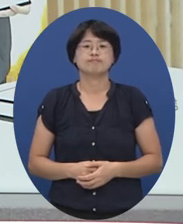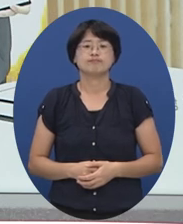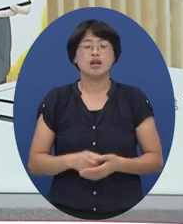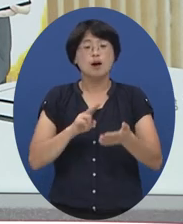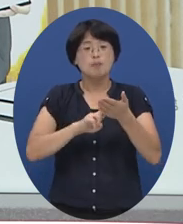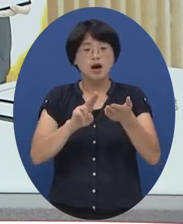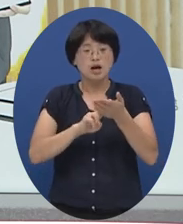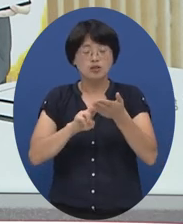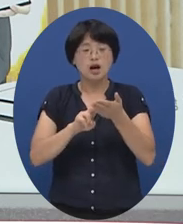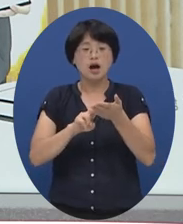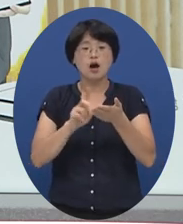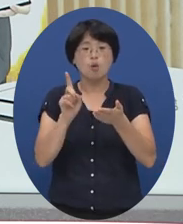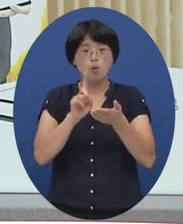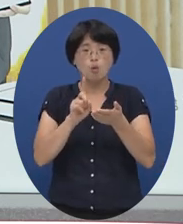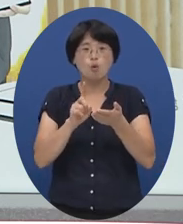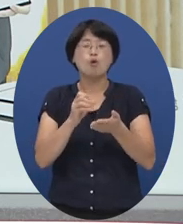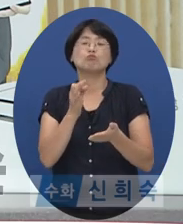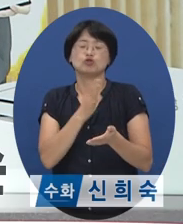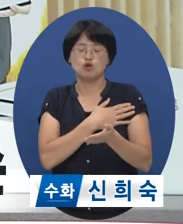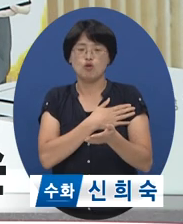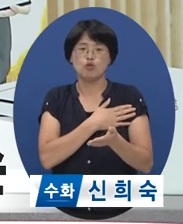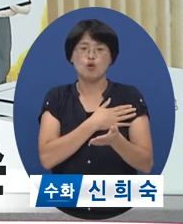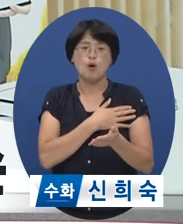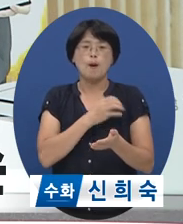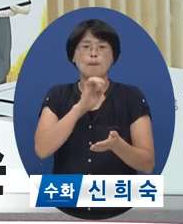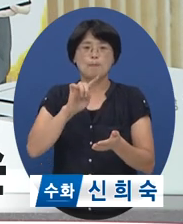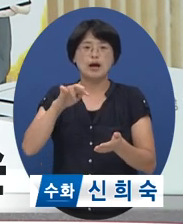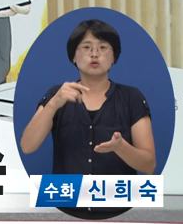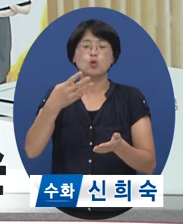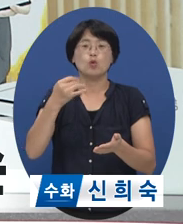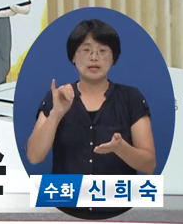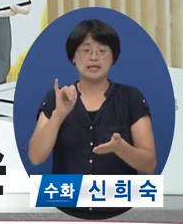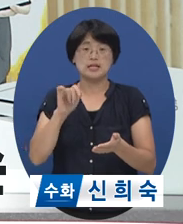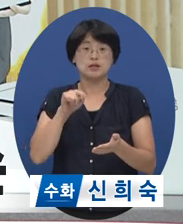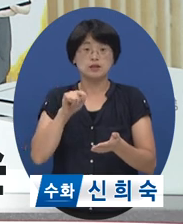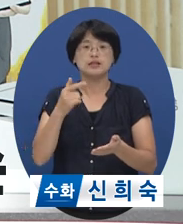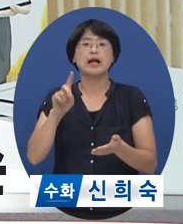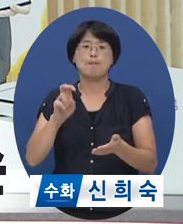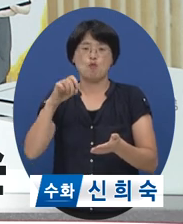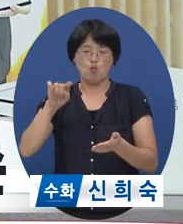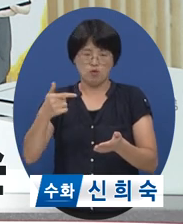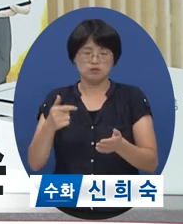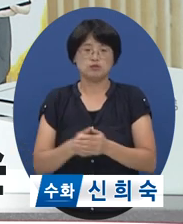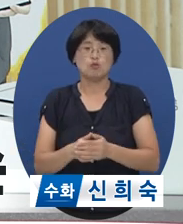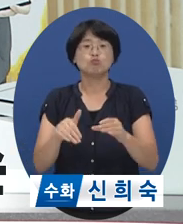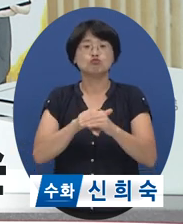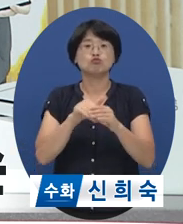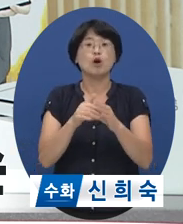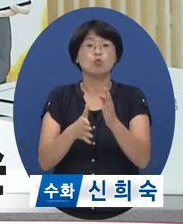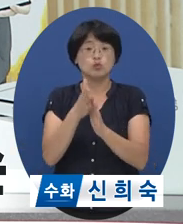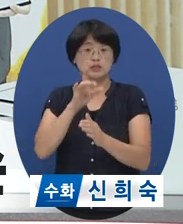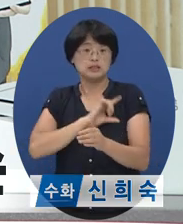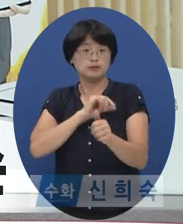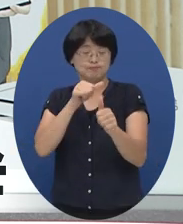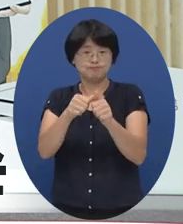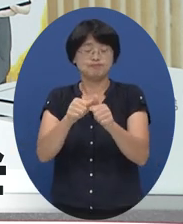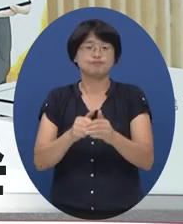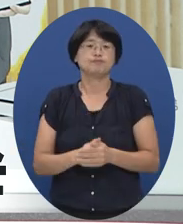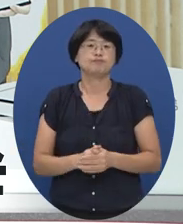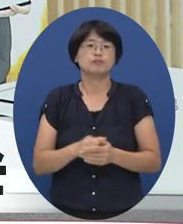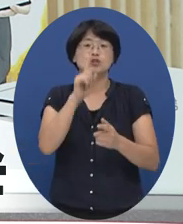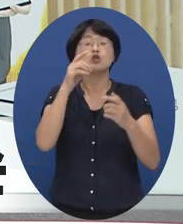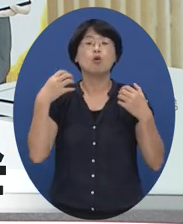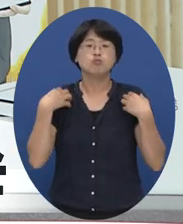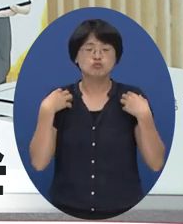만화의 도시 부천과 판소리의 고장 남원. 이렇게 그 지역 고유의 문화 콘텐츠를 가진 곳을 문화도시라고 부르는데요. 정부가